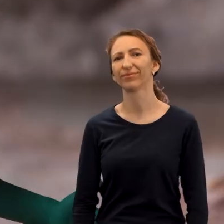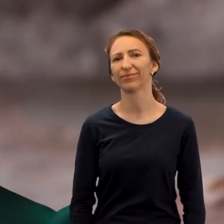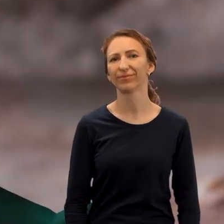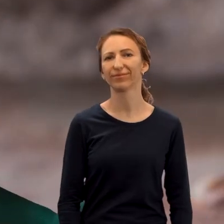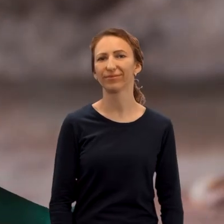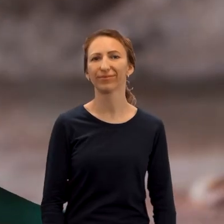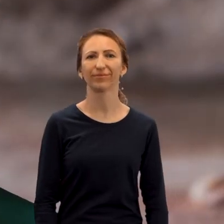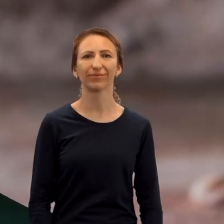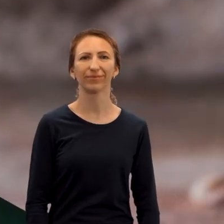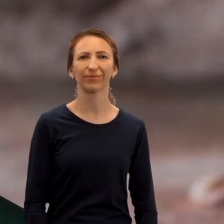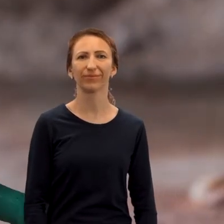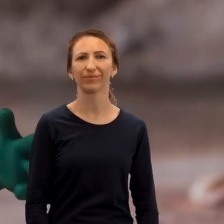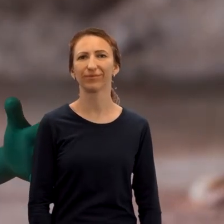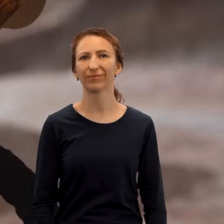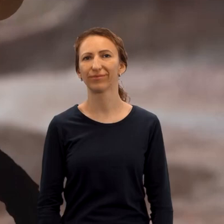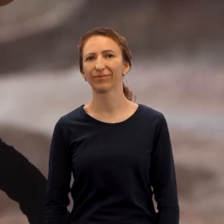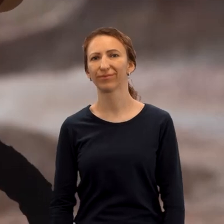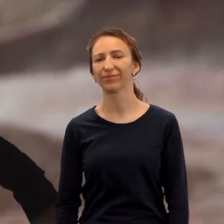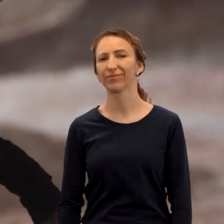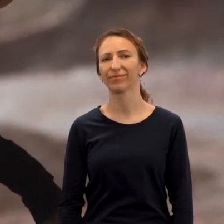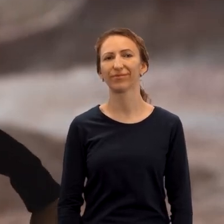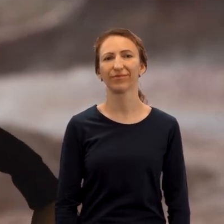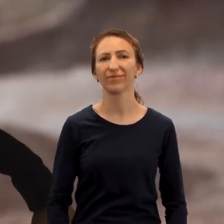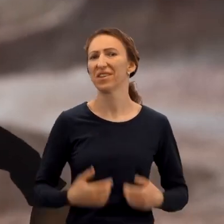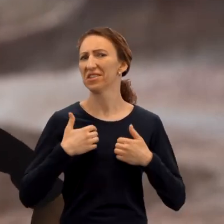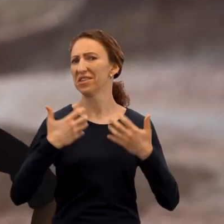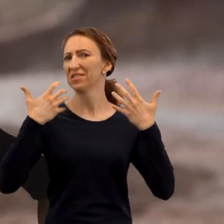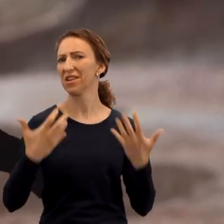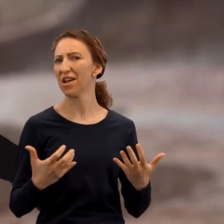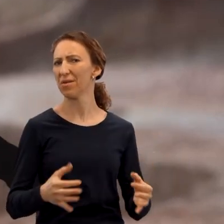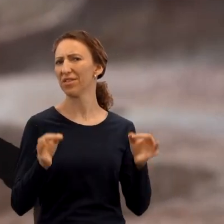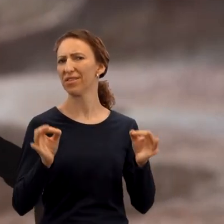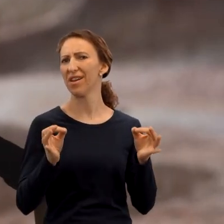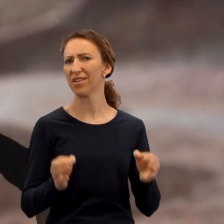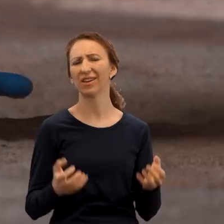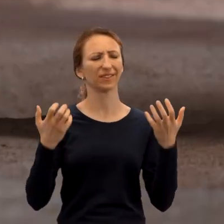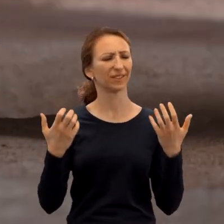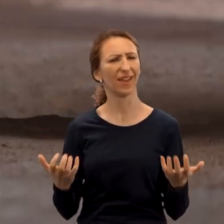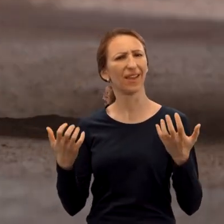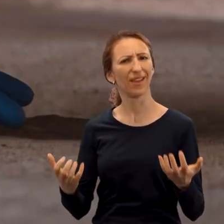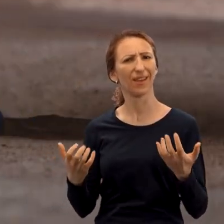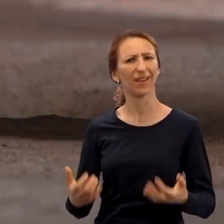Mene, teke, mene, teke, tyciu, tyć. Teraz chcemy, teraz chcemy.